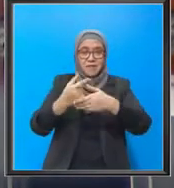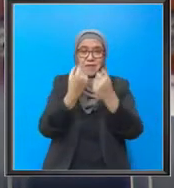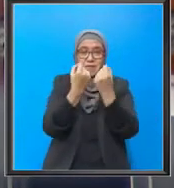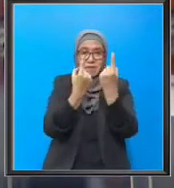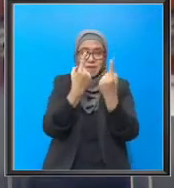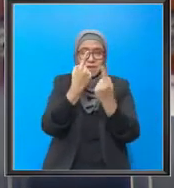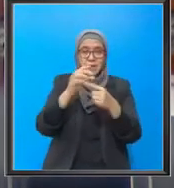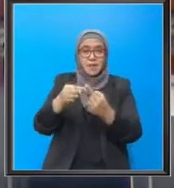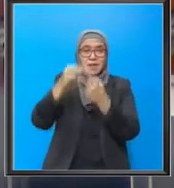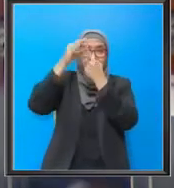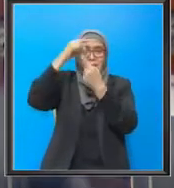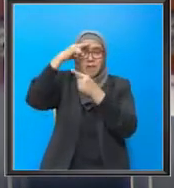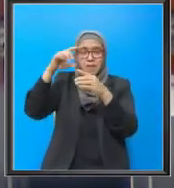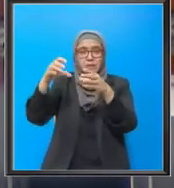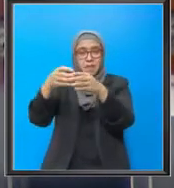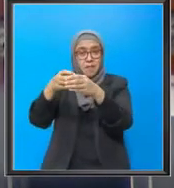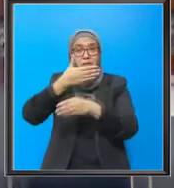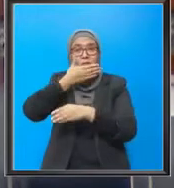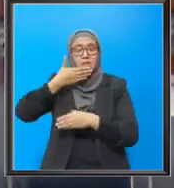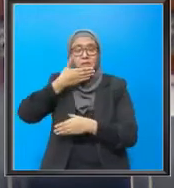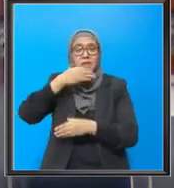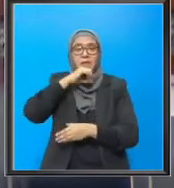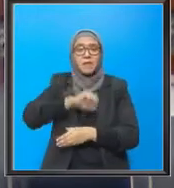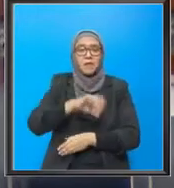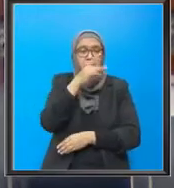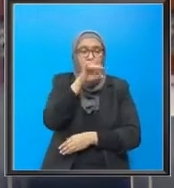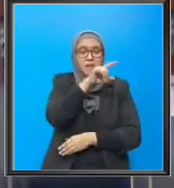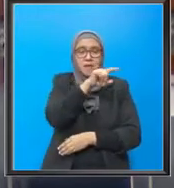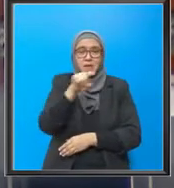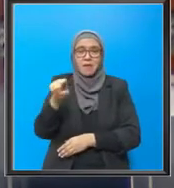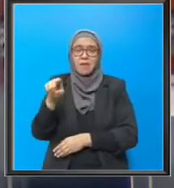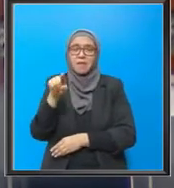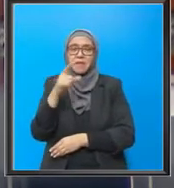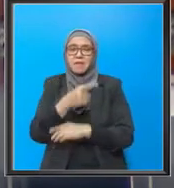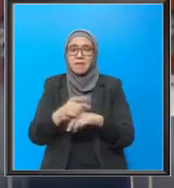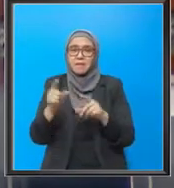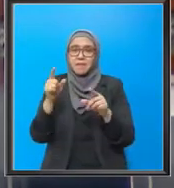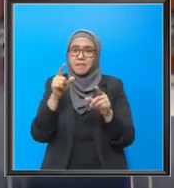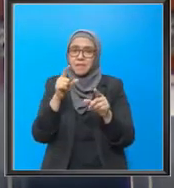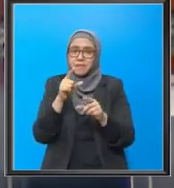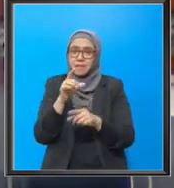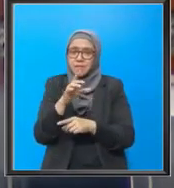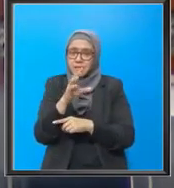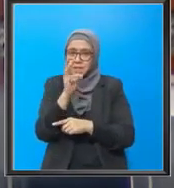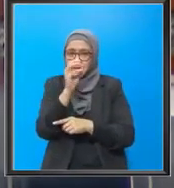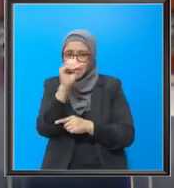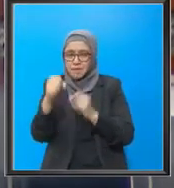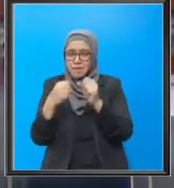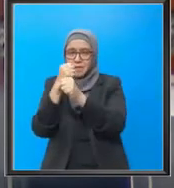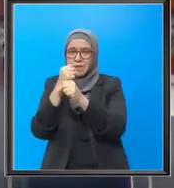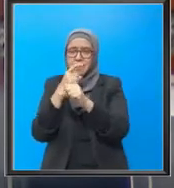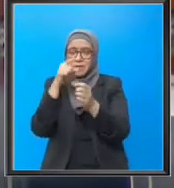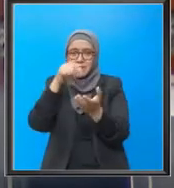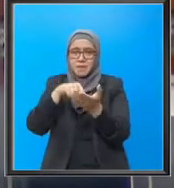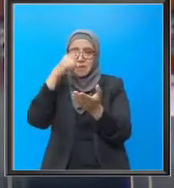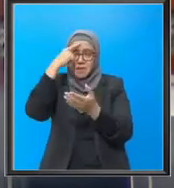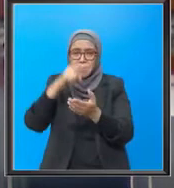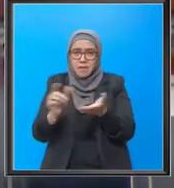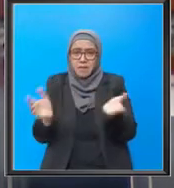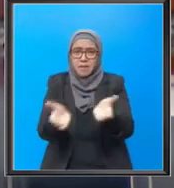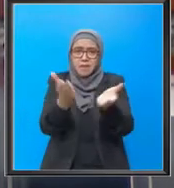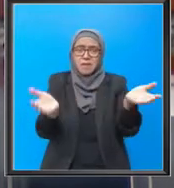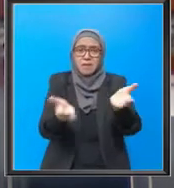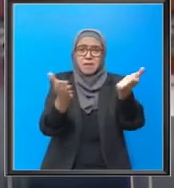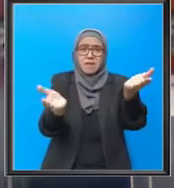berumur 18 sehingga 40 tahun Ia bertujuan menggalakkan pelibatan Golongan muda di dalam bidang usaha